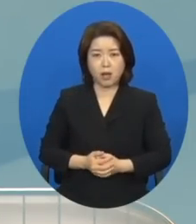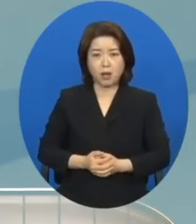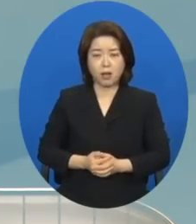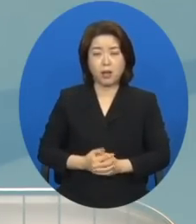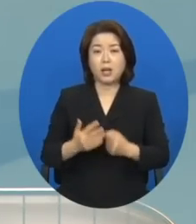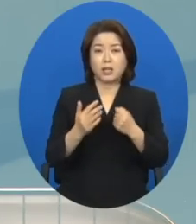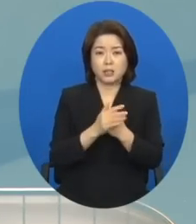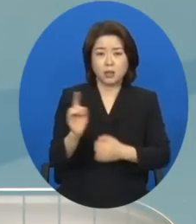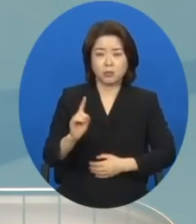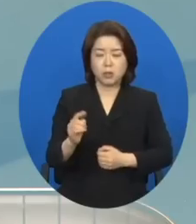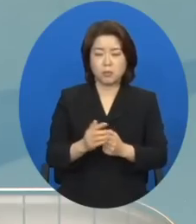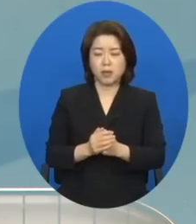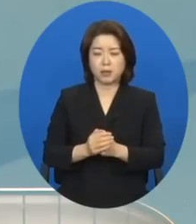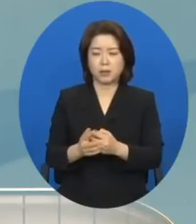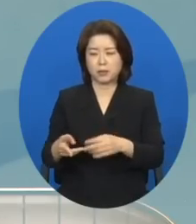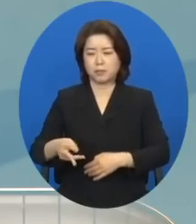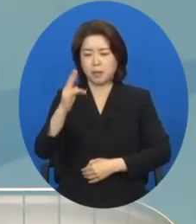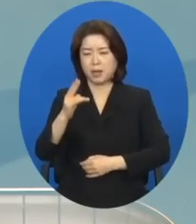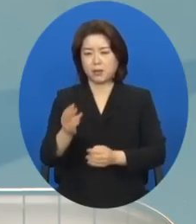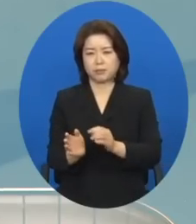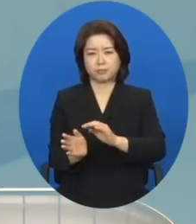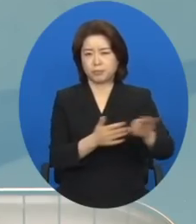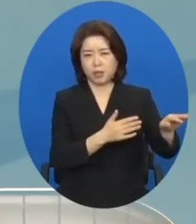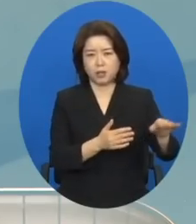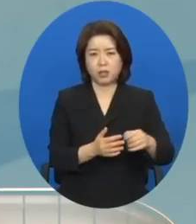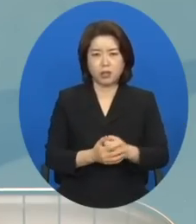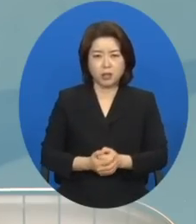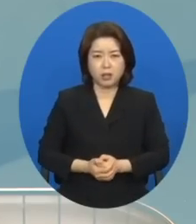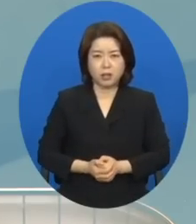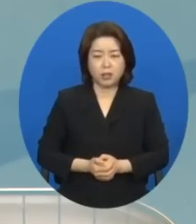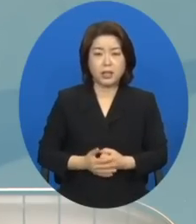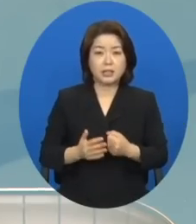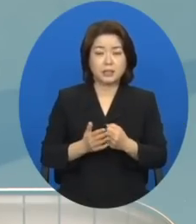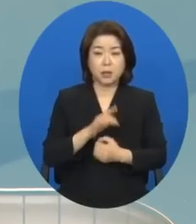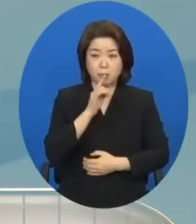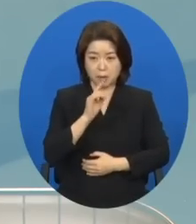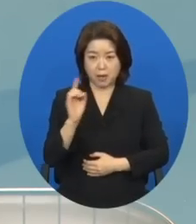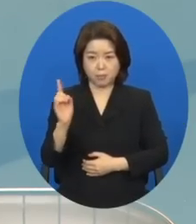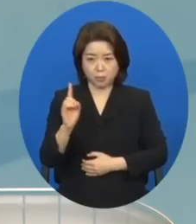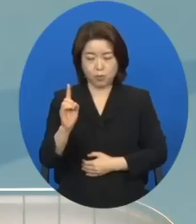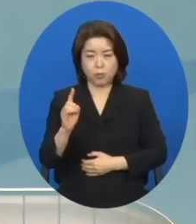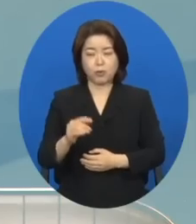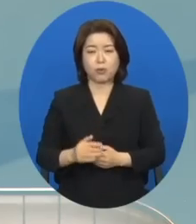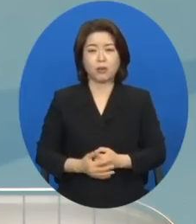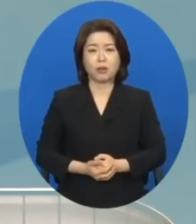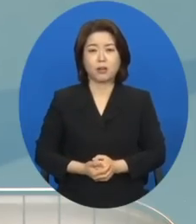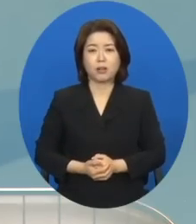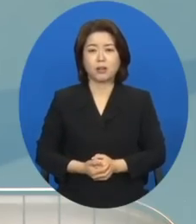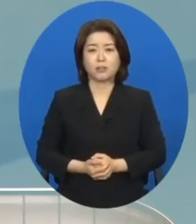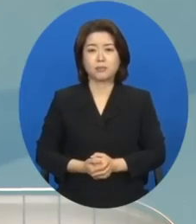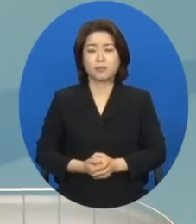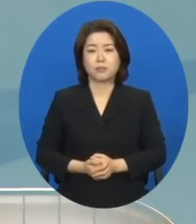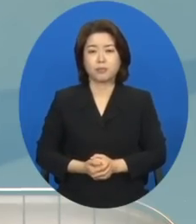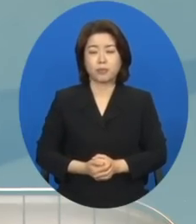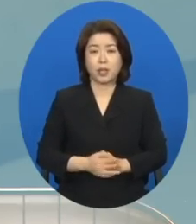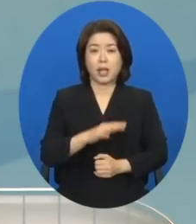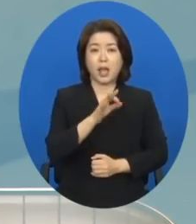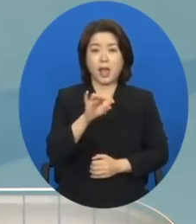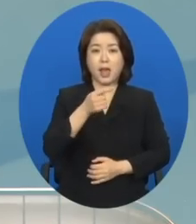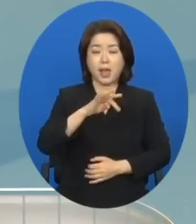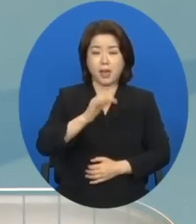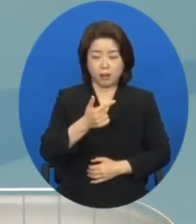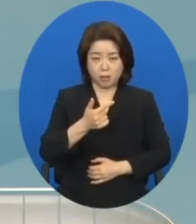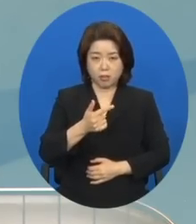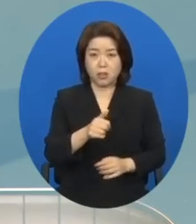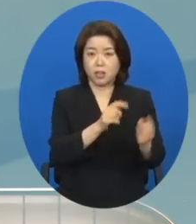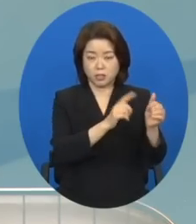소위 손절한 것이고 관계를 아예 끊어버린 거예요. 그러면서 이런 얘기를 합니다. 로버트 에런 롱이 예수 그리스도의